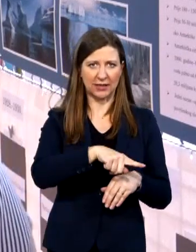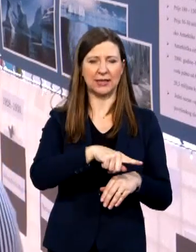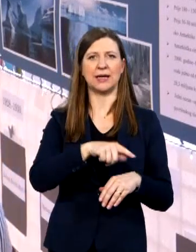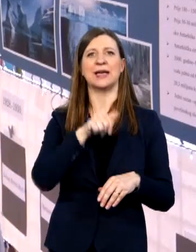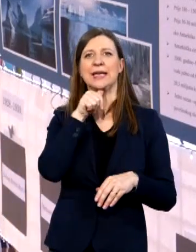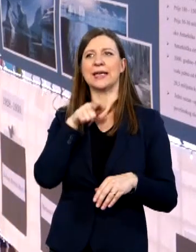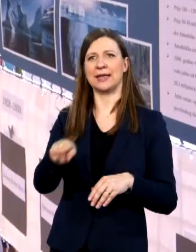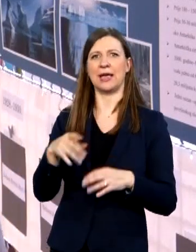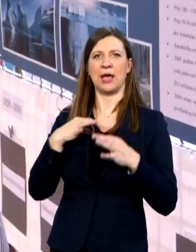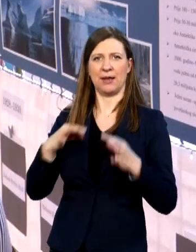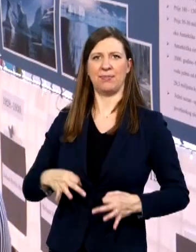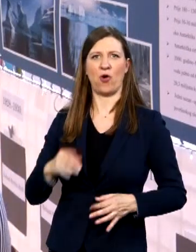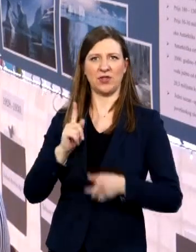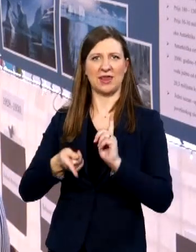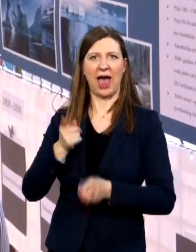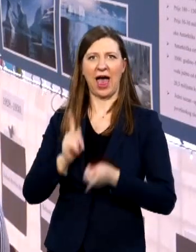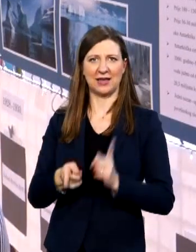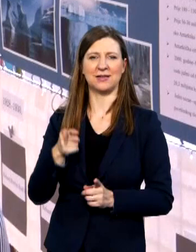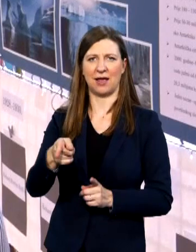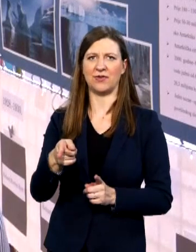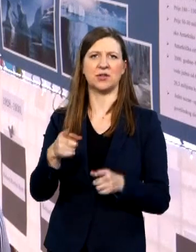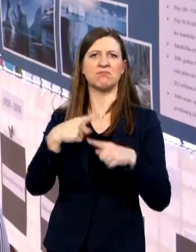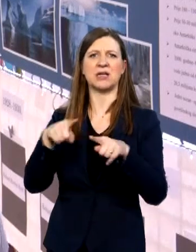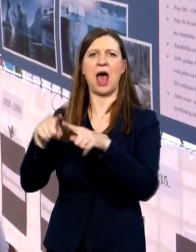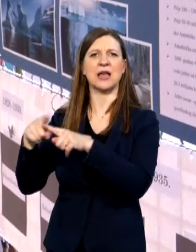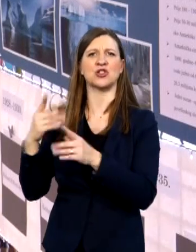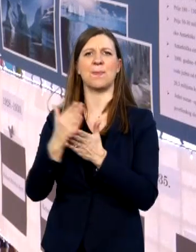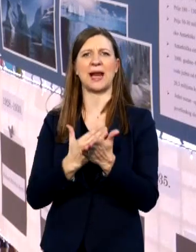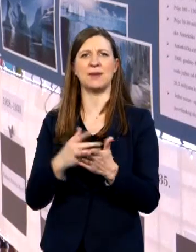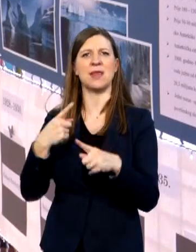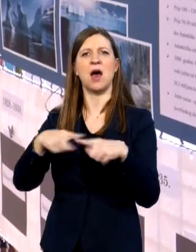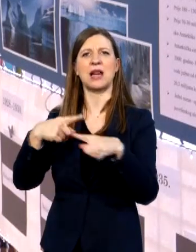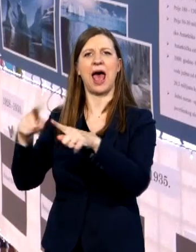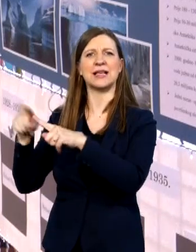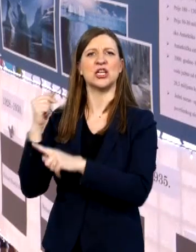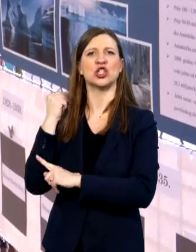učenika i predmetnih nastavnika iz različitih struka,